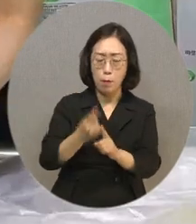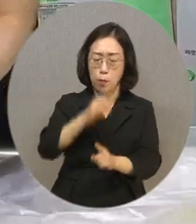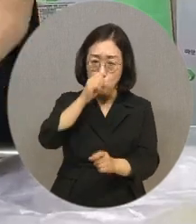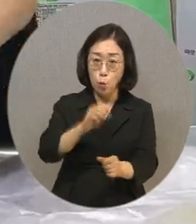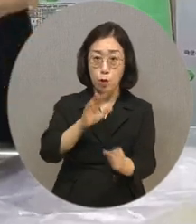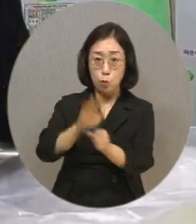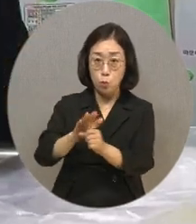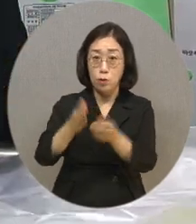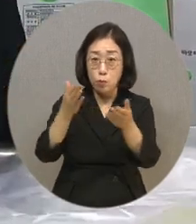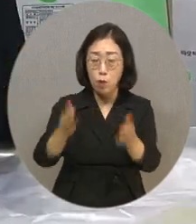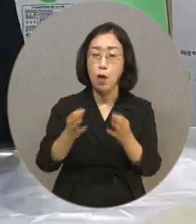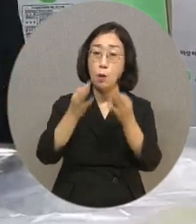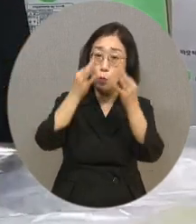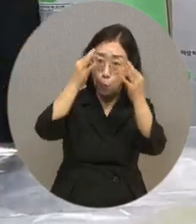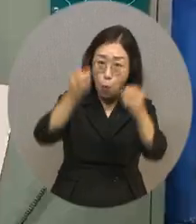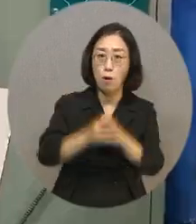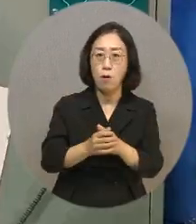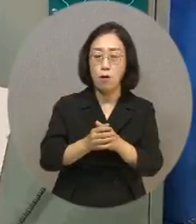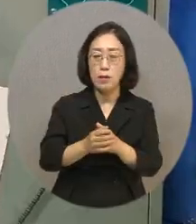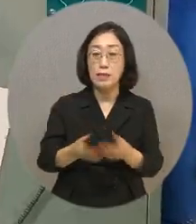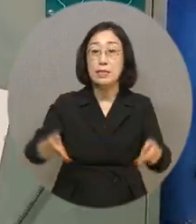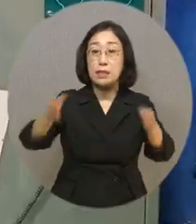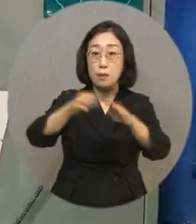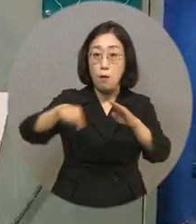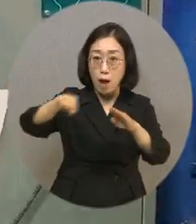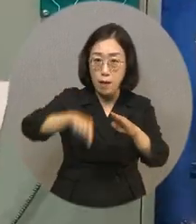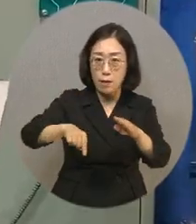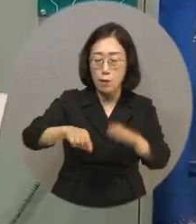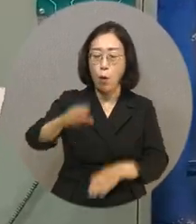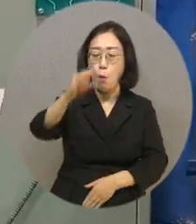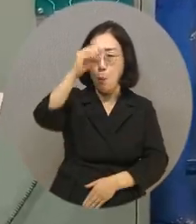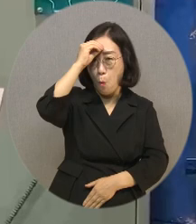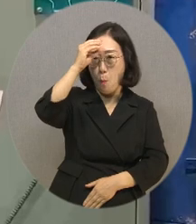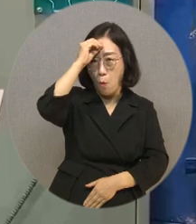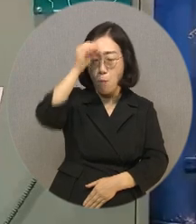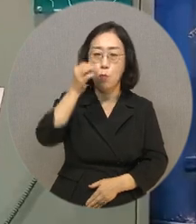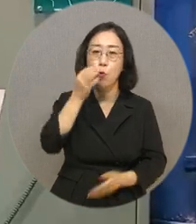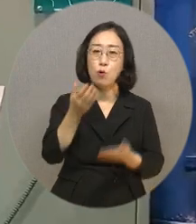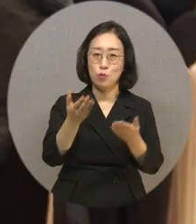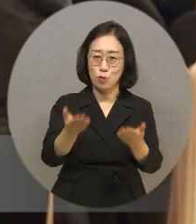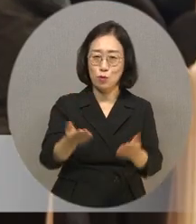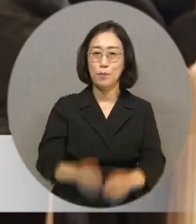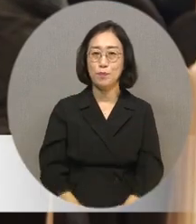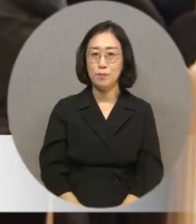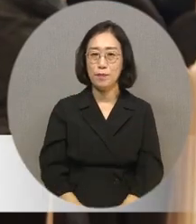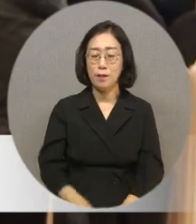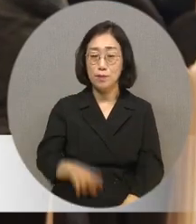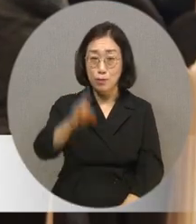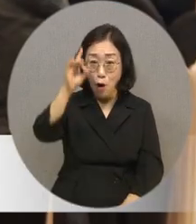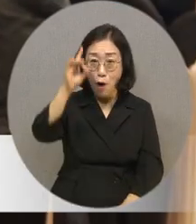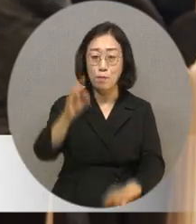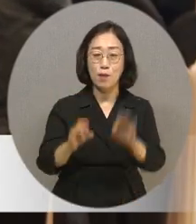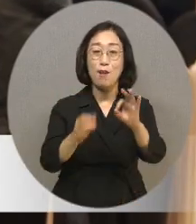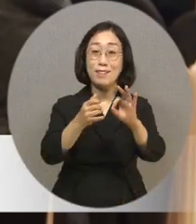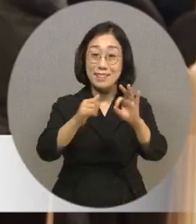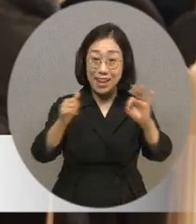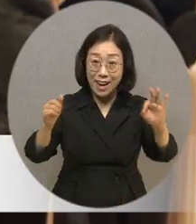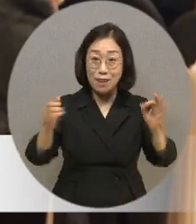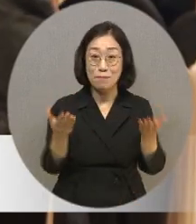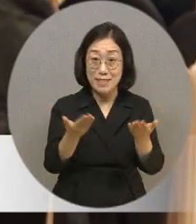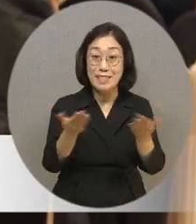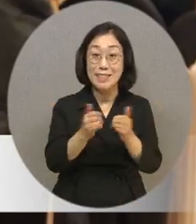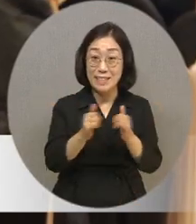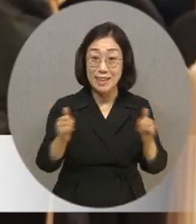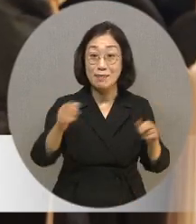노력함으로써 직업재활시설의 선도적 역할을 수행하고 있습니다. 처음 10명의 근로인으로